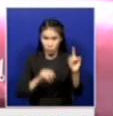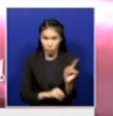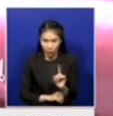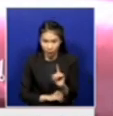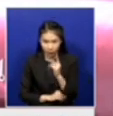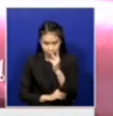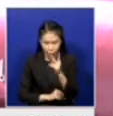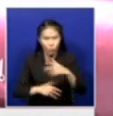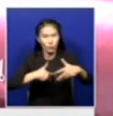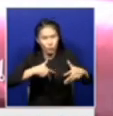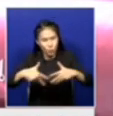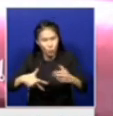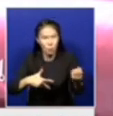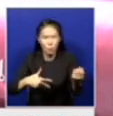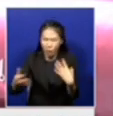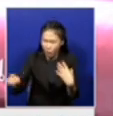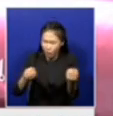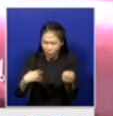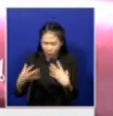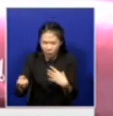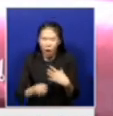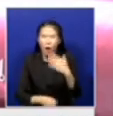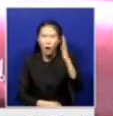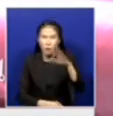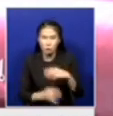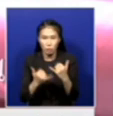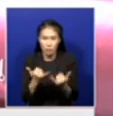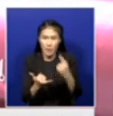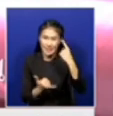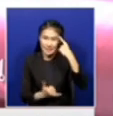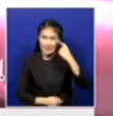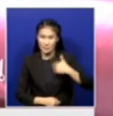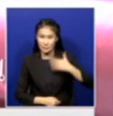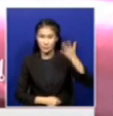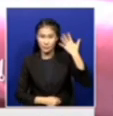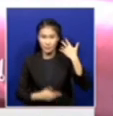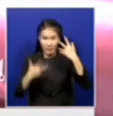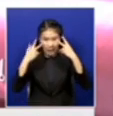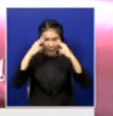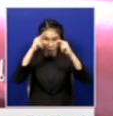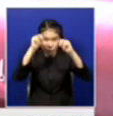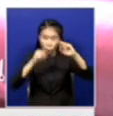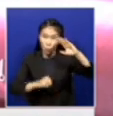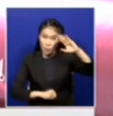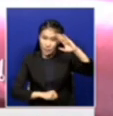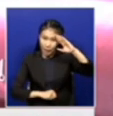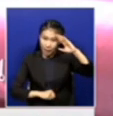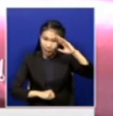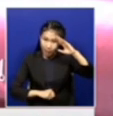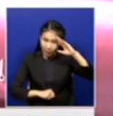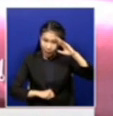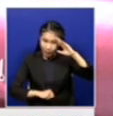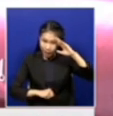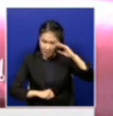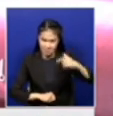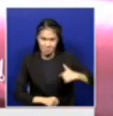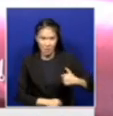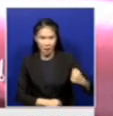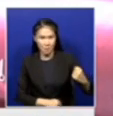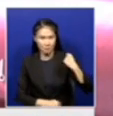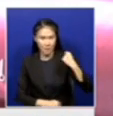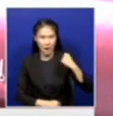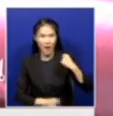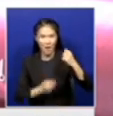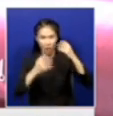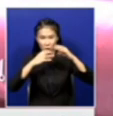ขาสะท้อนข้อเท็จจริงว่านับตั้งแต่ท่านพลเอกประยุทธ์นะครับท่านได้ใช้อำนาจแล้วก็จัดตั้งรัฐบา